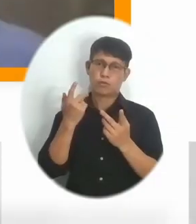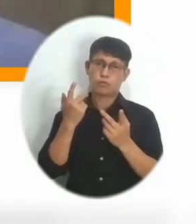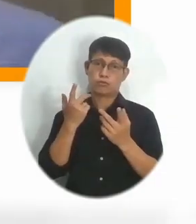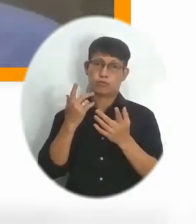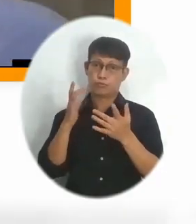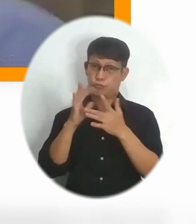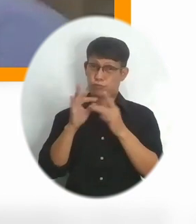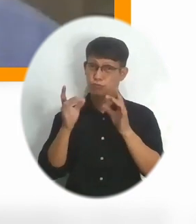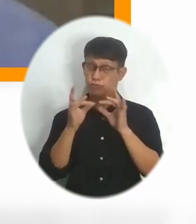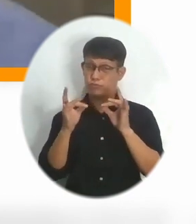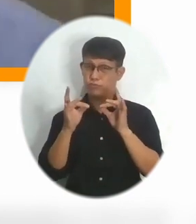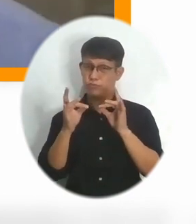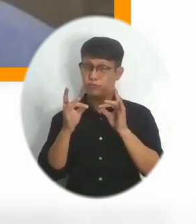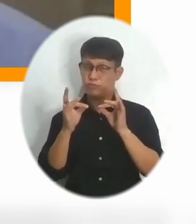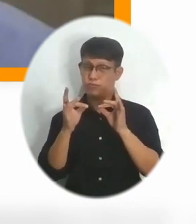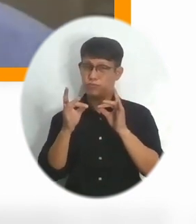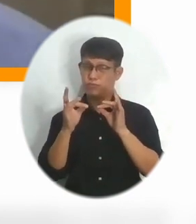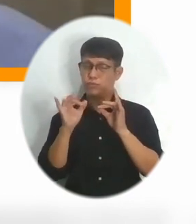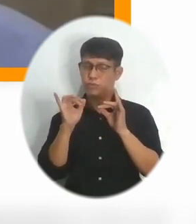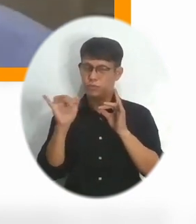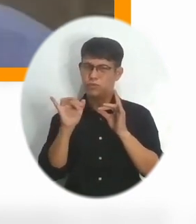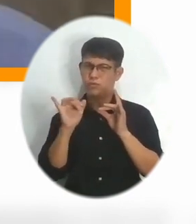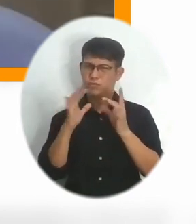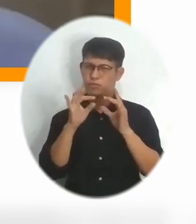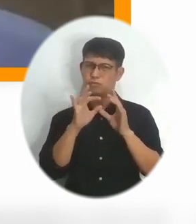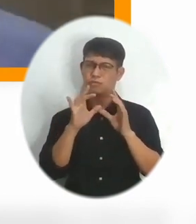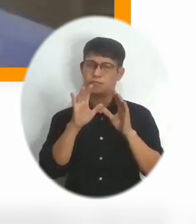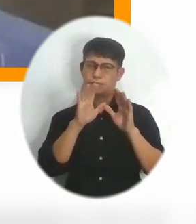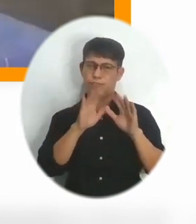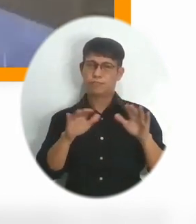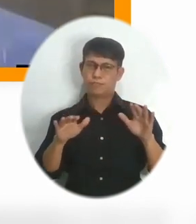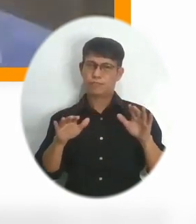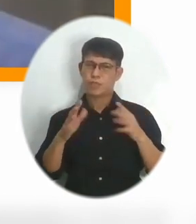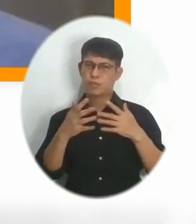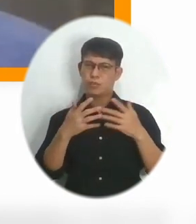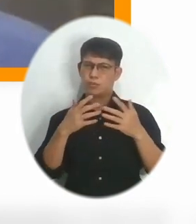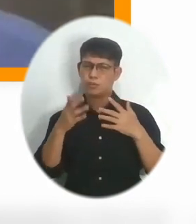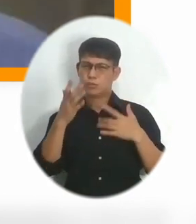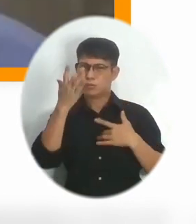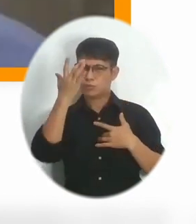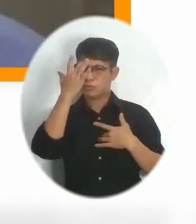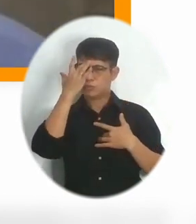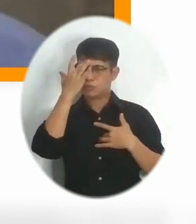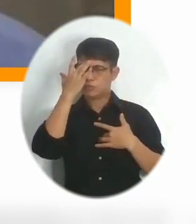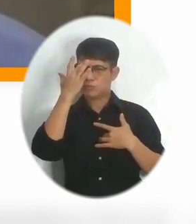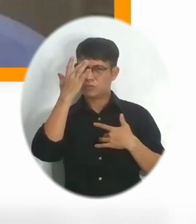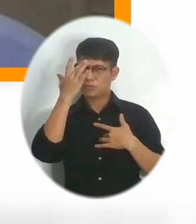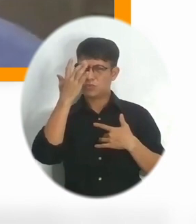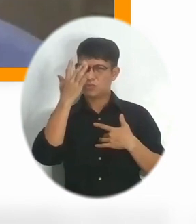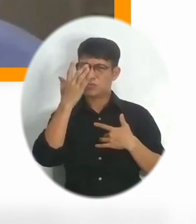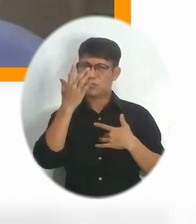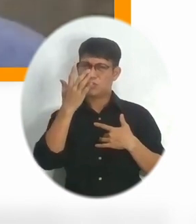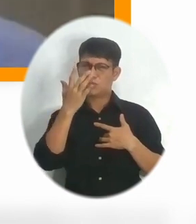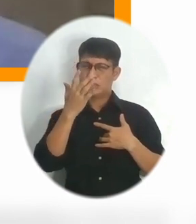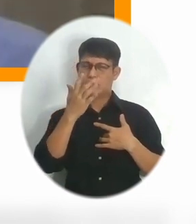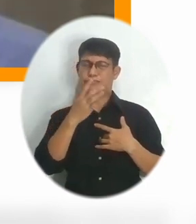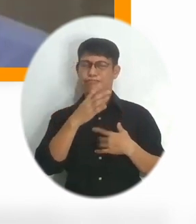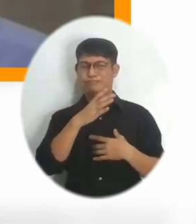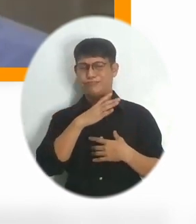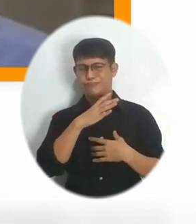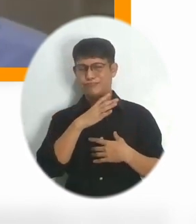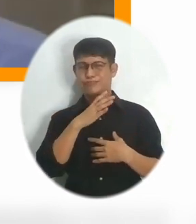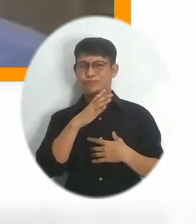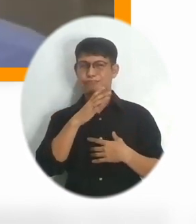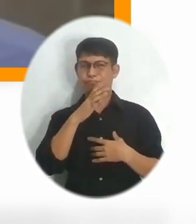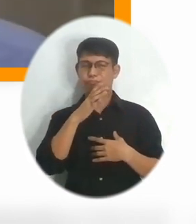Ang nasubaybayan natin mga istorya ay istorya ng mga bata na bagamat meron mabibigat